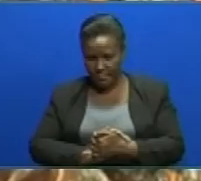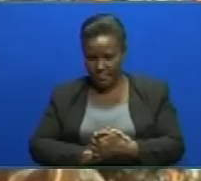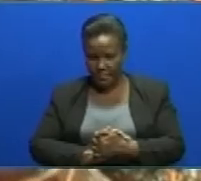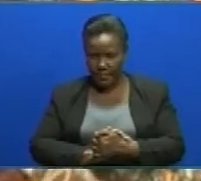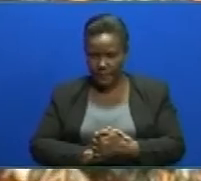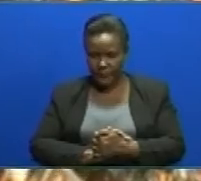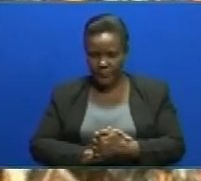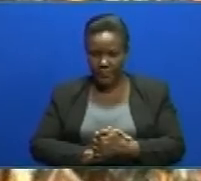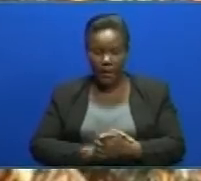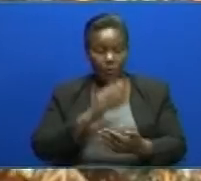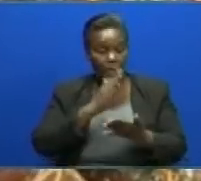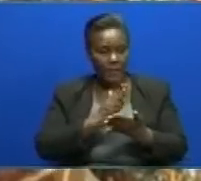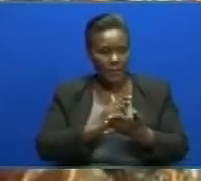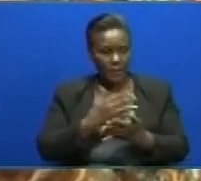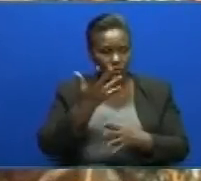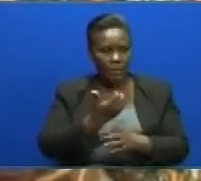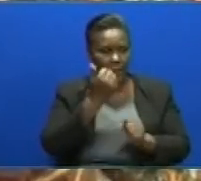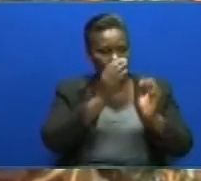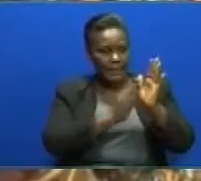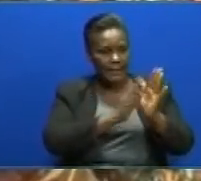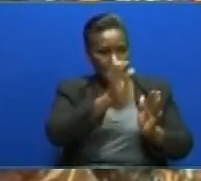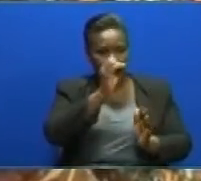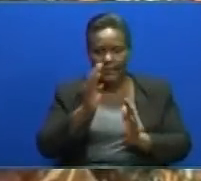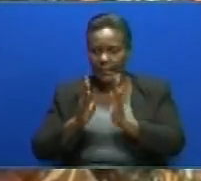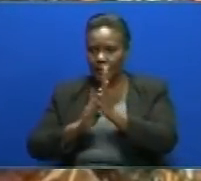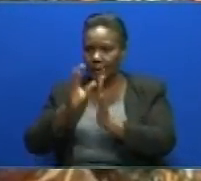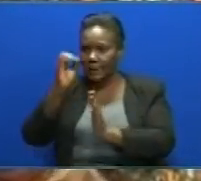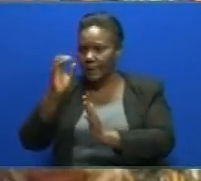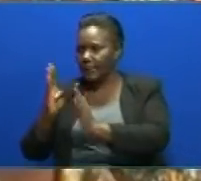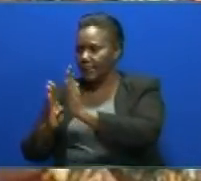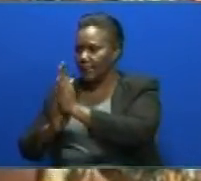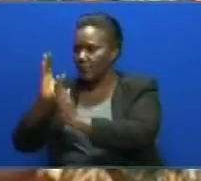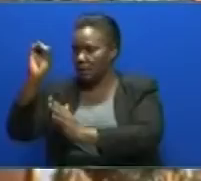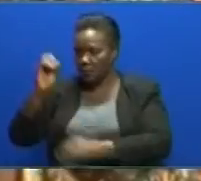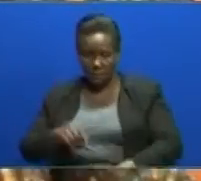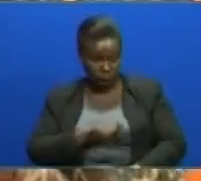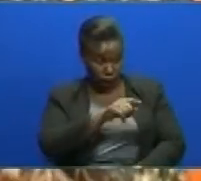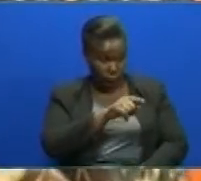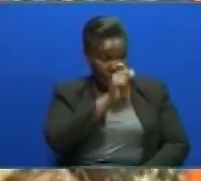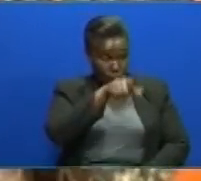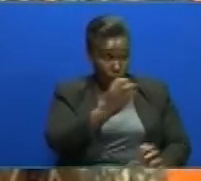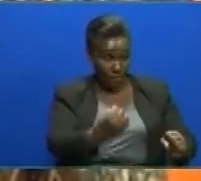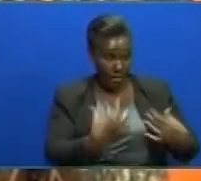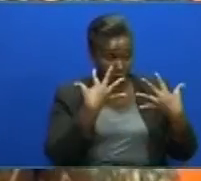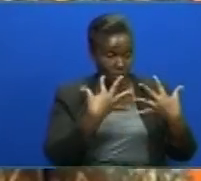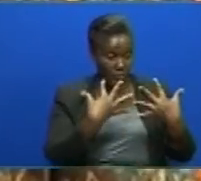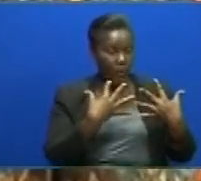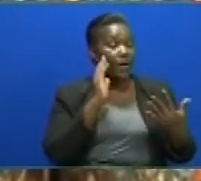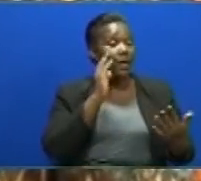ya 90-90-90. 90 ya kwanza, 90% ya watu wote ambao wanaishi na virusi vya ukimwi tuweze kuwafikia na